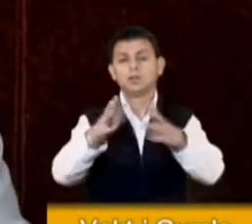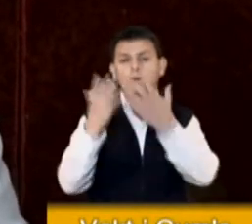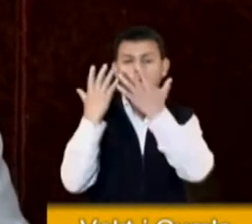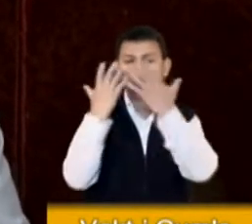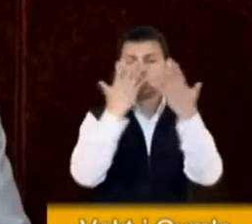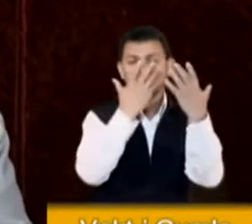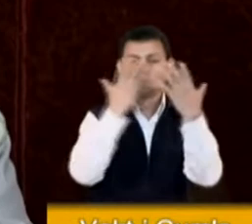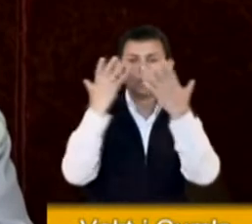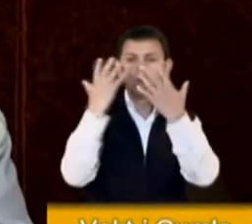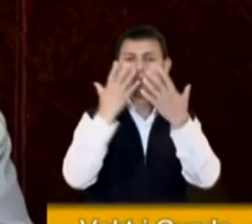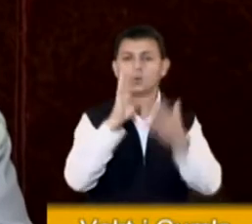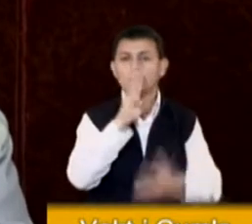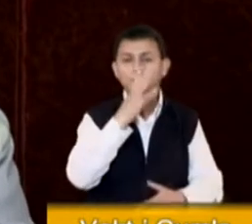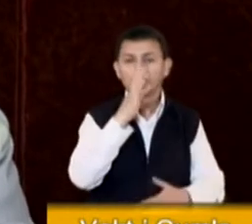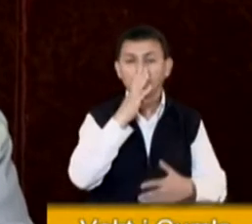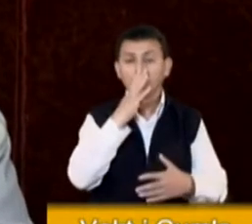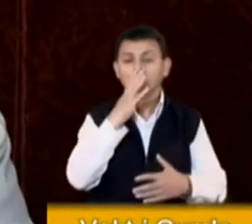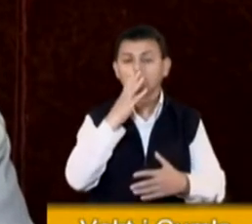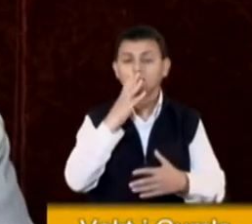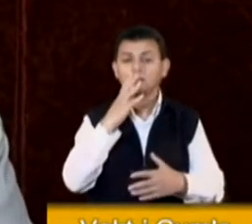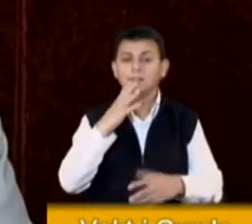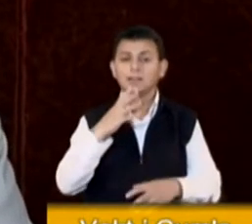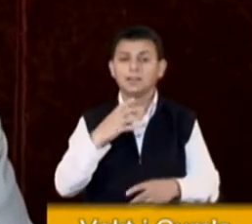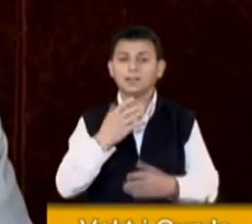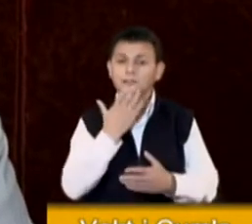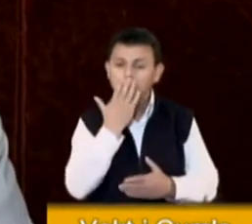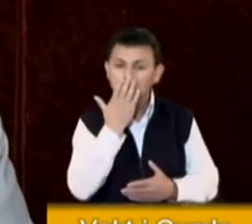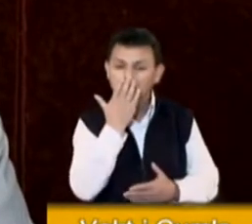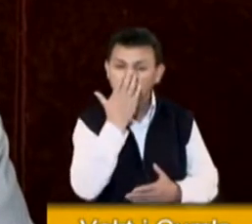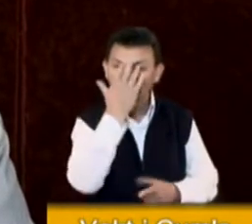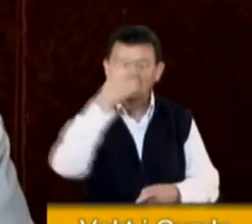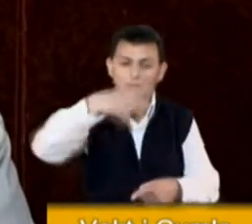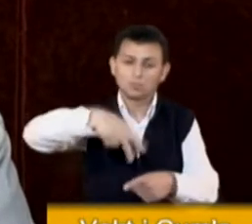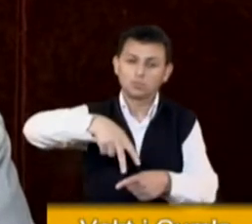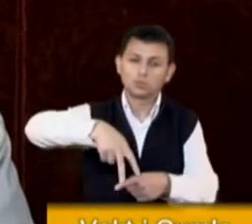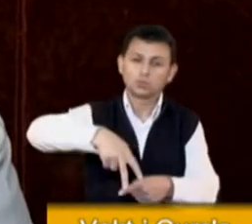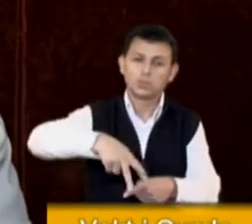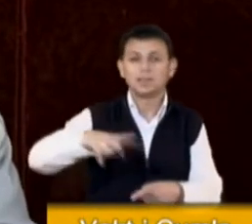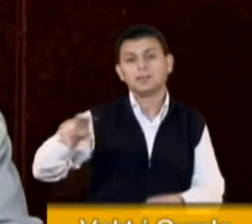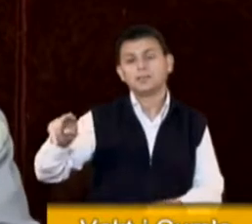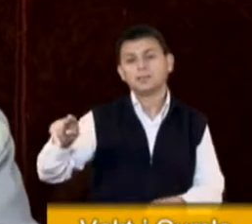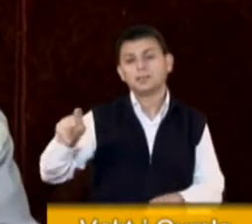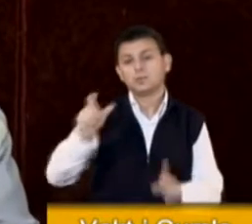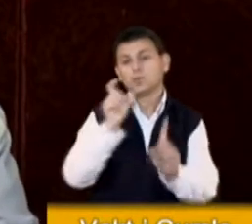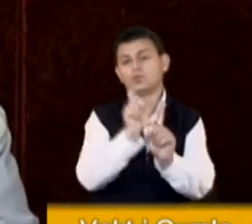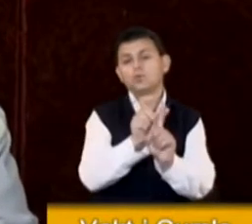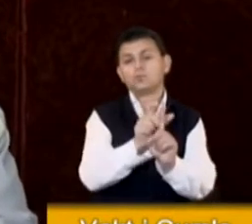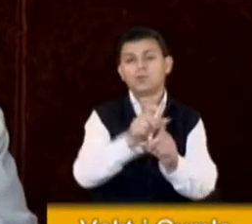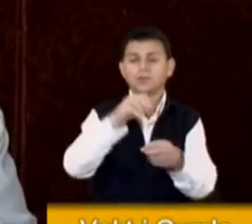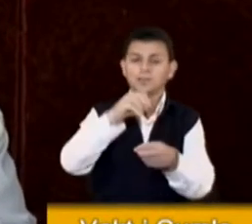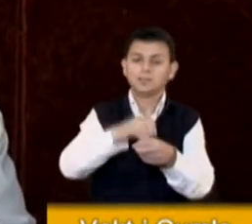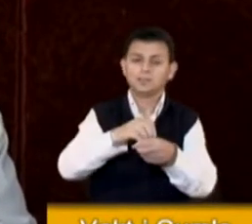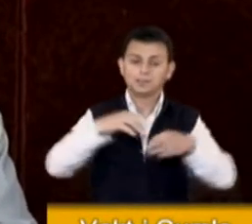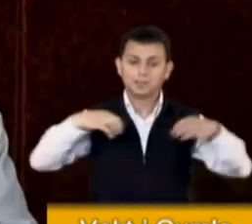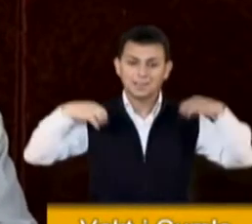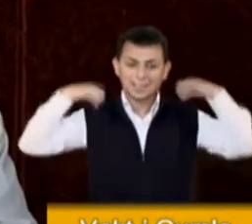iplikler, muhabbet ve nefret muskaları gibi şeyleri korunmak